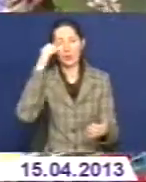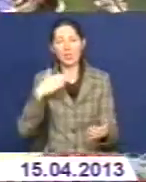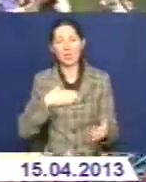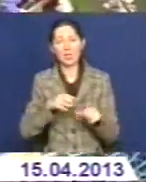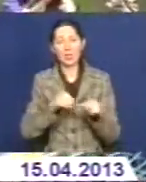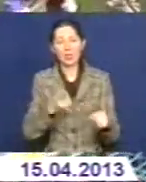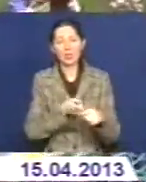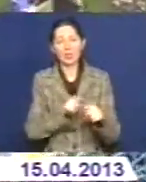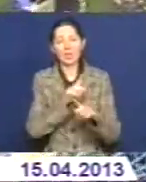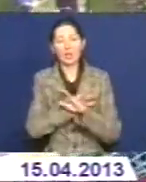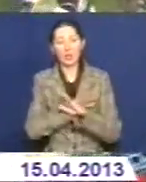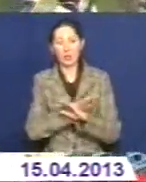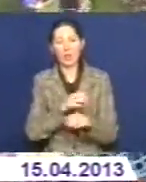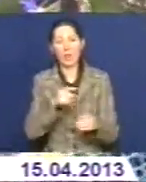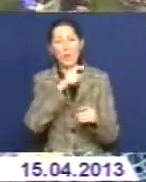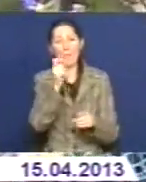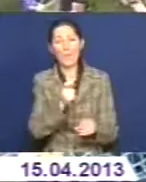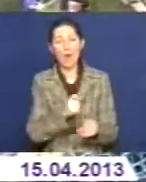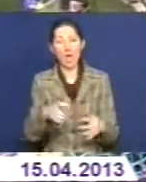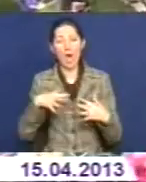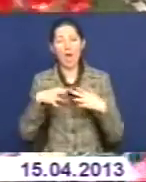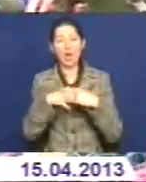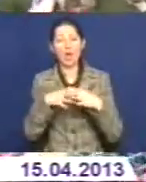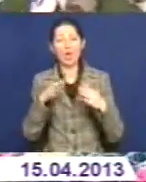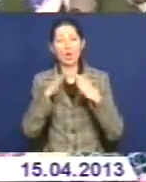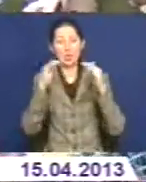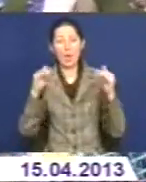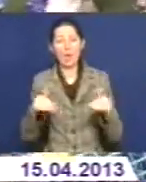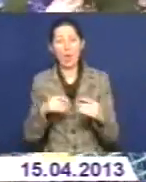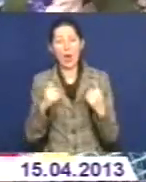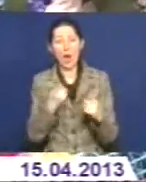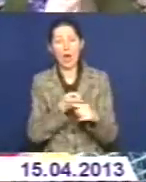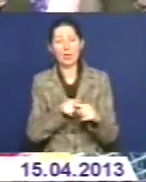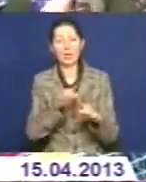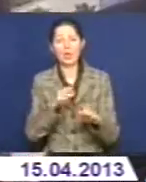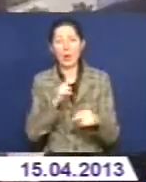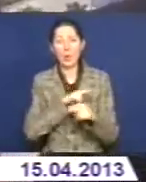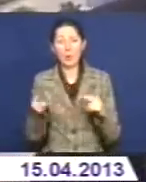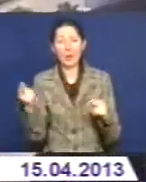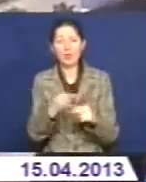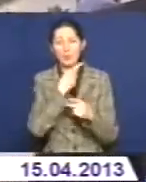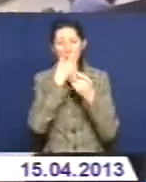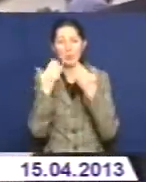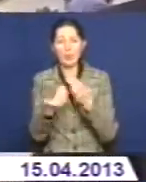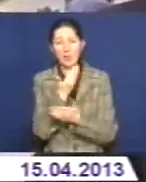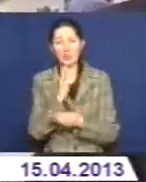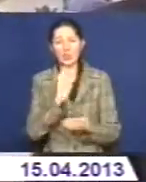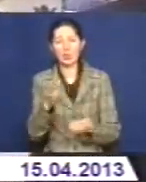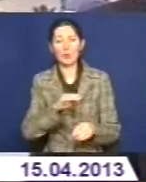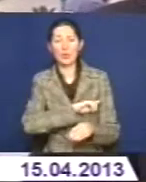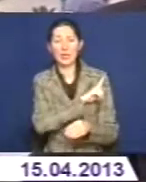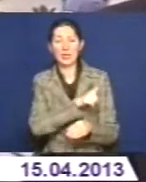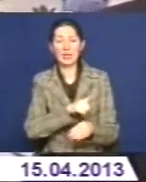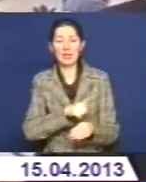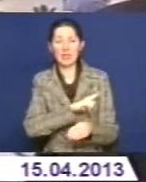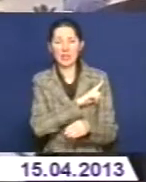в концтаборах, які зникли безвісті чи були насильно депортовані з батьківських земель. Для мене це дуже важлива дата, тим